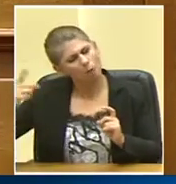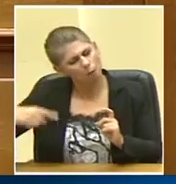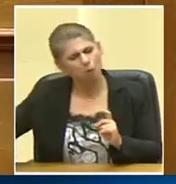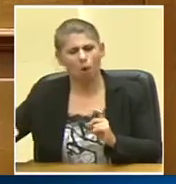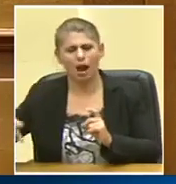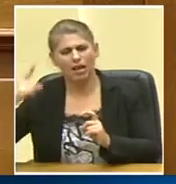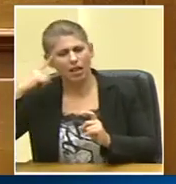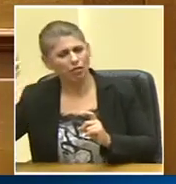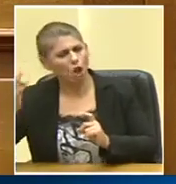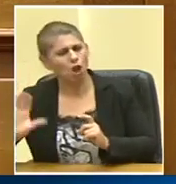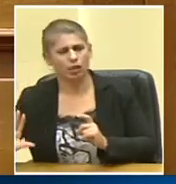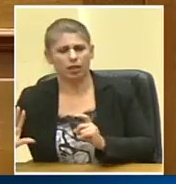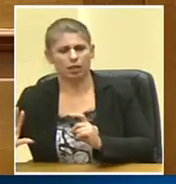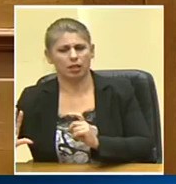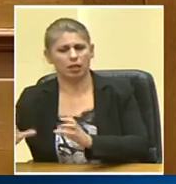αφετηρία.